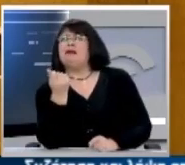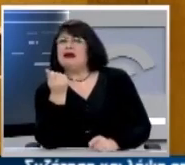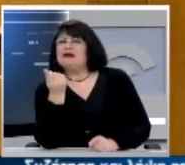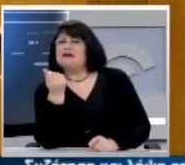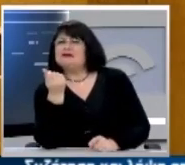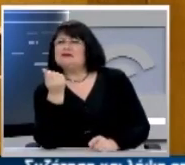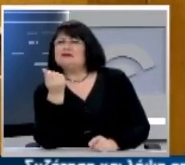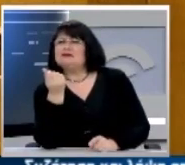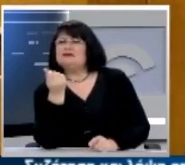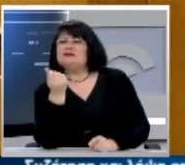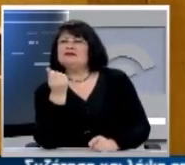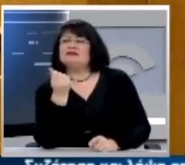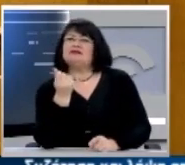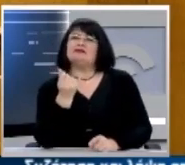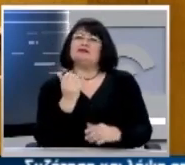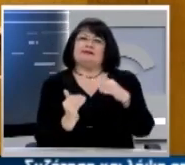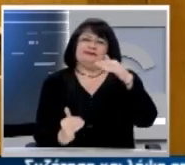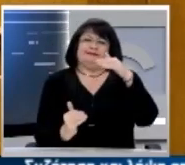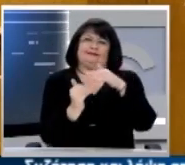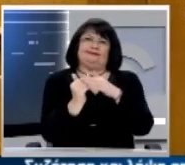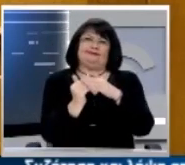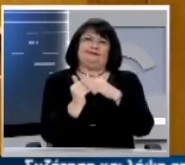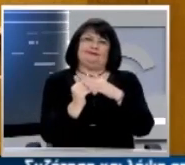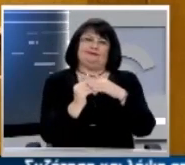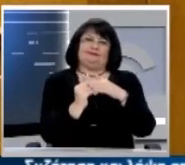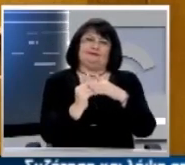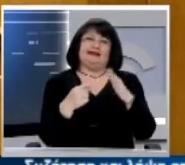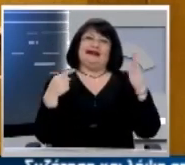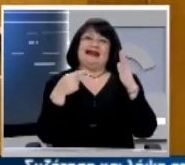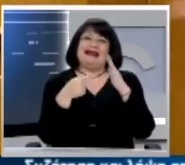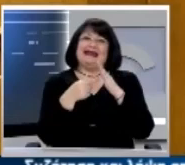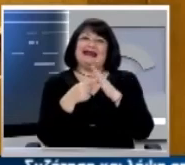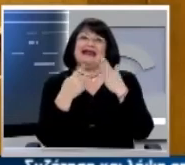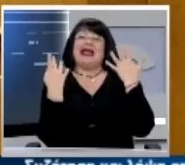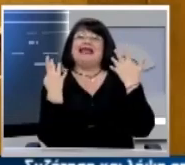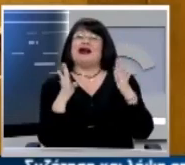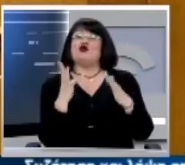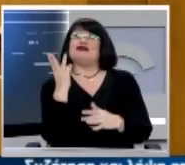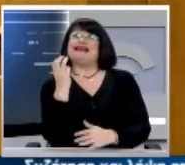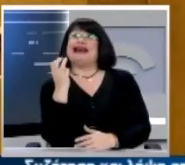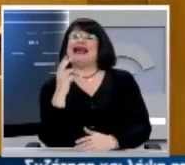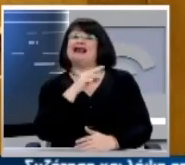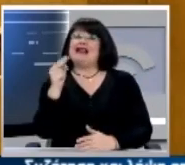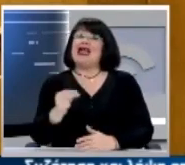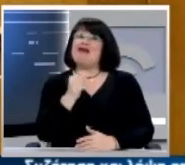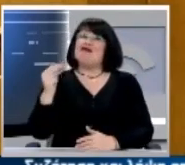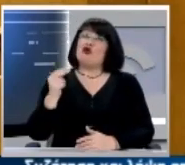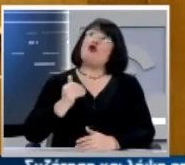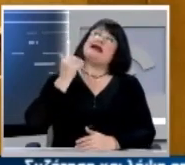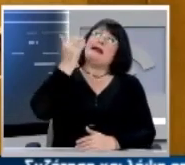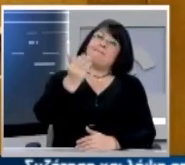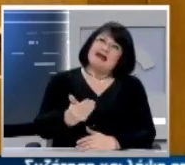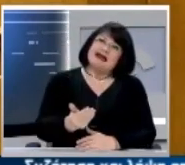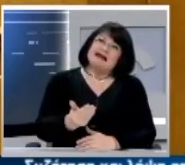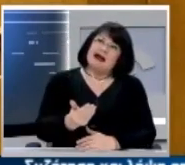στα 1.920 ευρώ. Και αυτό είναι μόνο ένα από τα 5, από τα 150 παραδείγματα τα